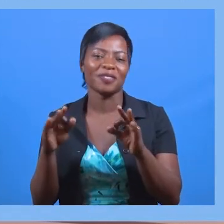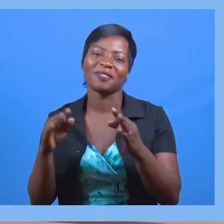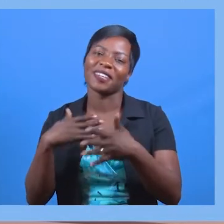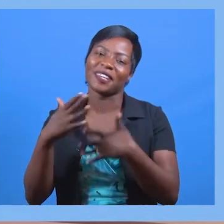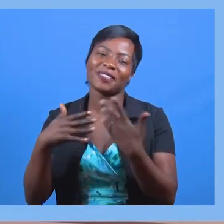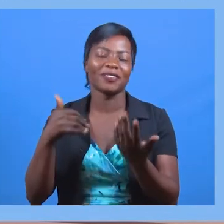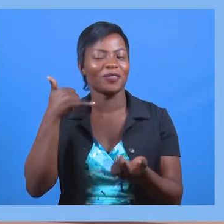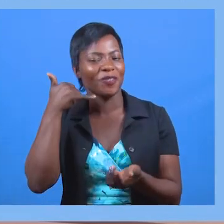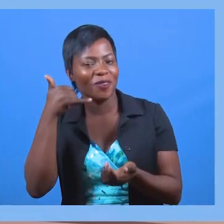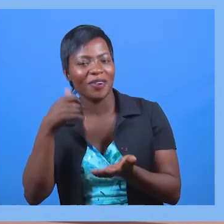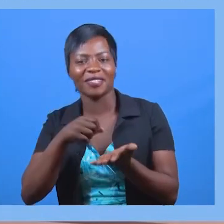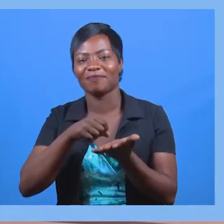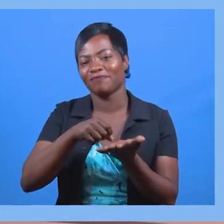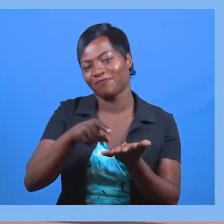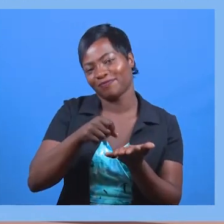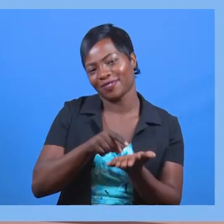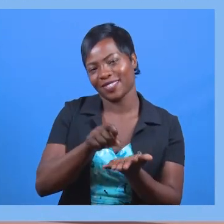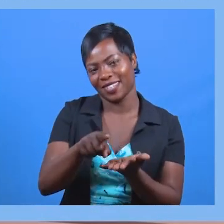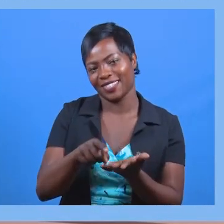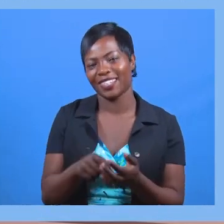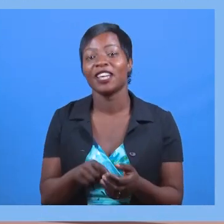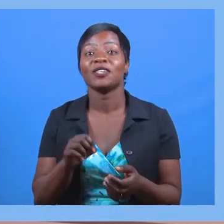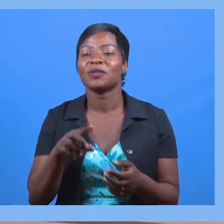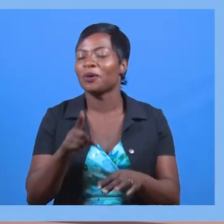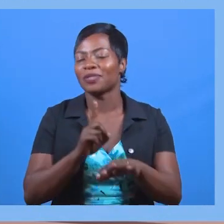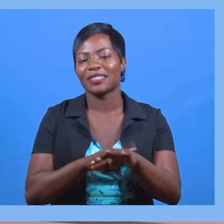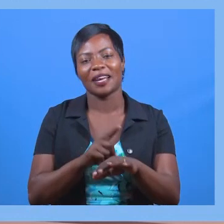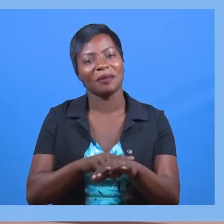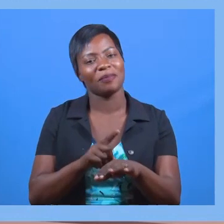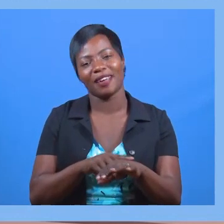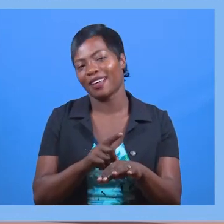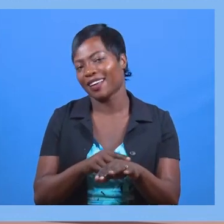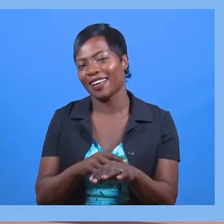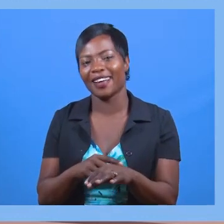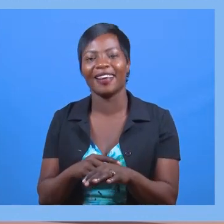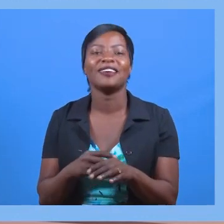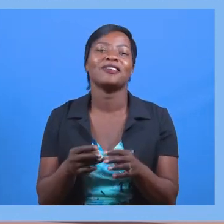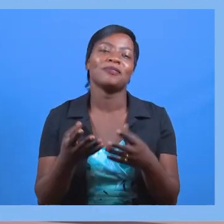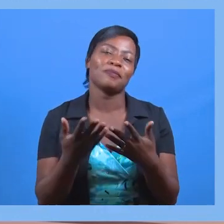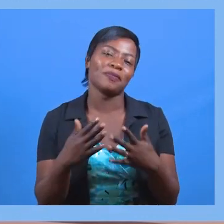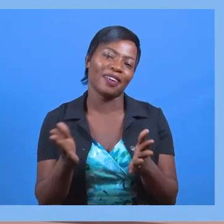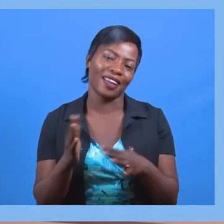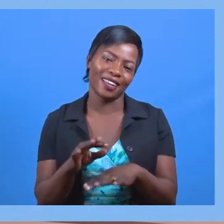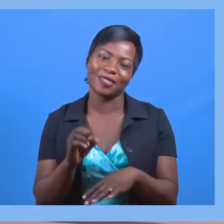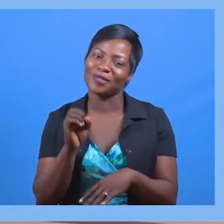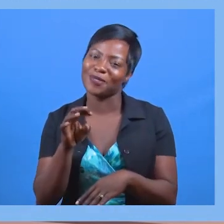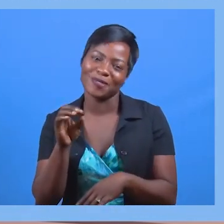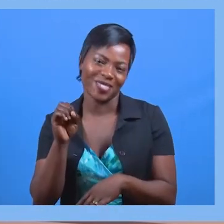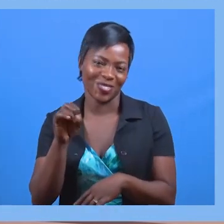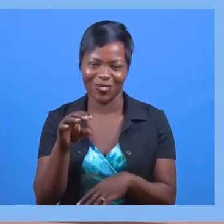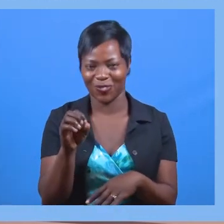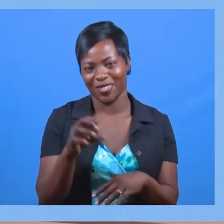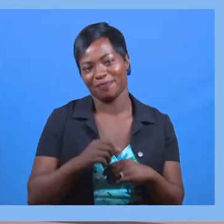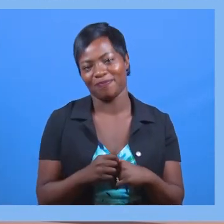kutinyorera. Vadikani kana toita zvinoendeka zvikuru sei, tiri Mai Chisamba show. Chiringazuva chaiye chinokwikwidzana nesu. Ndine urombo, chiringazuva chabva chatsvuka